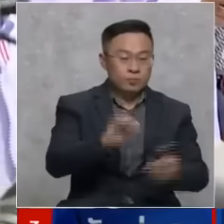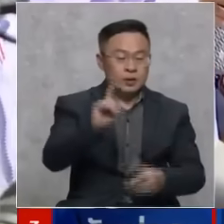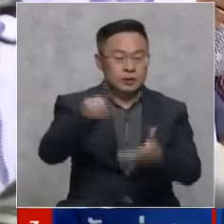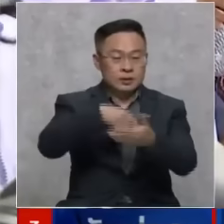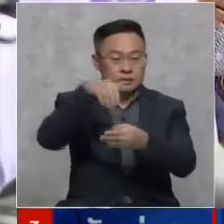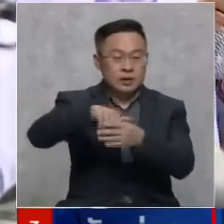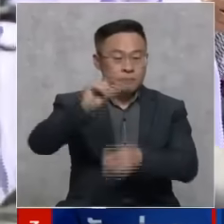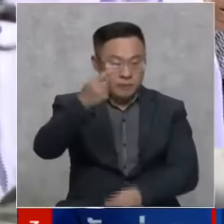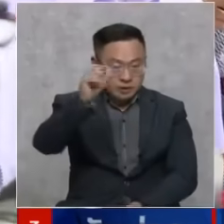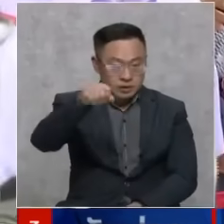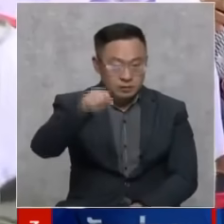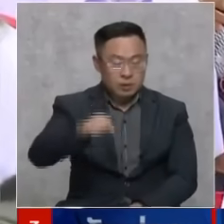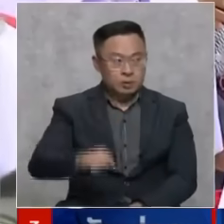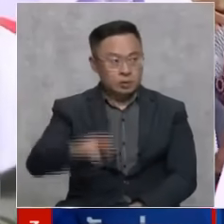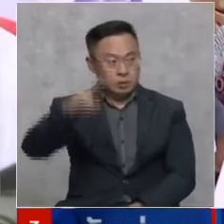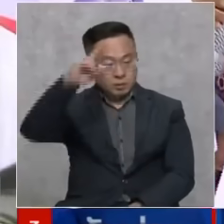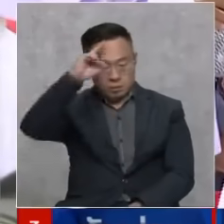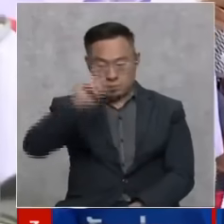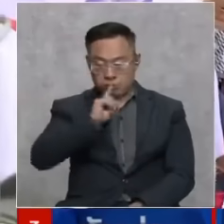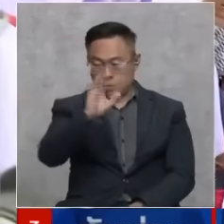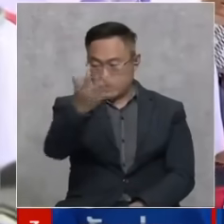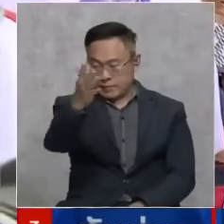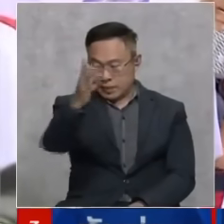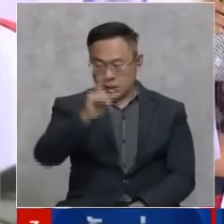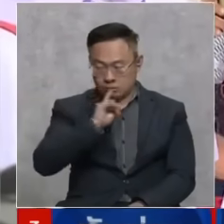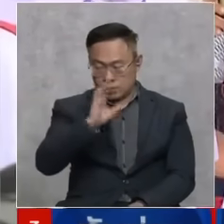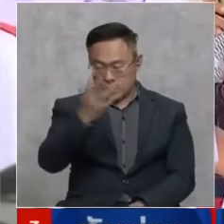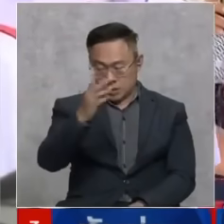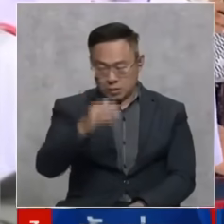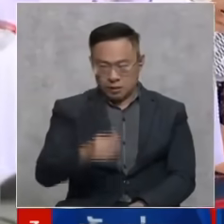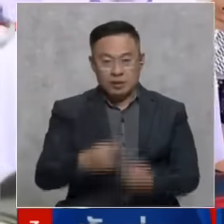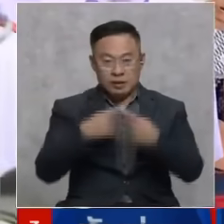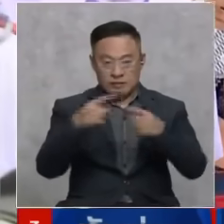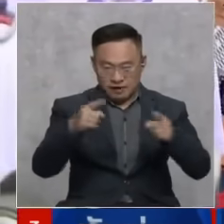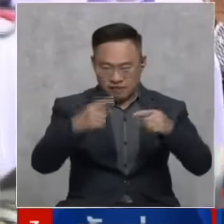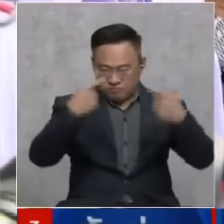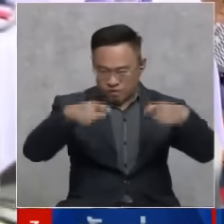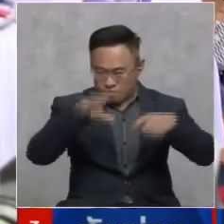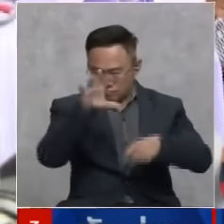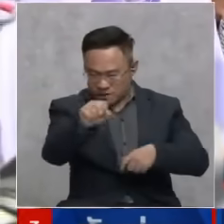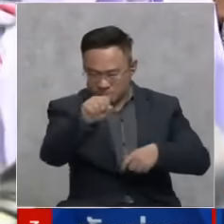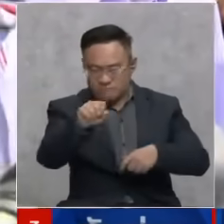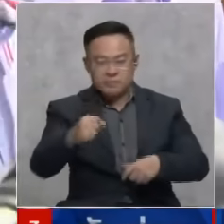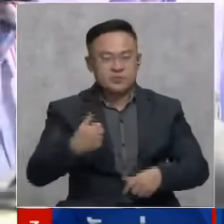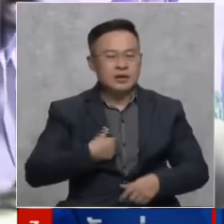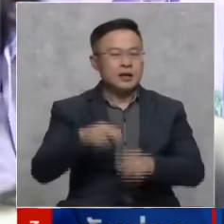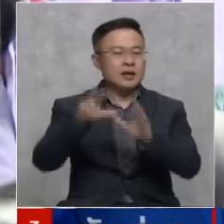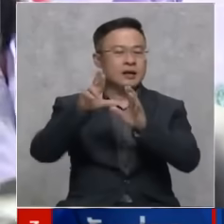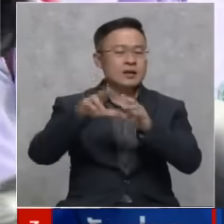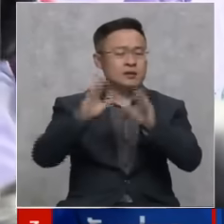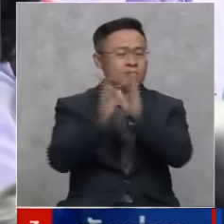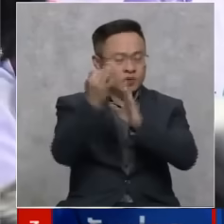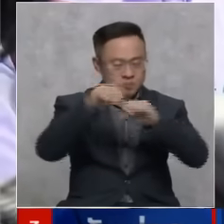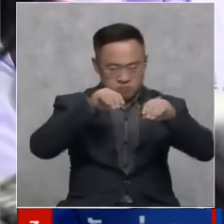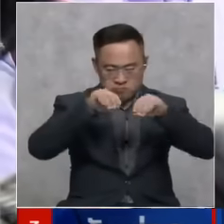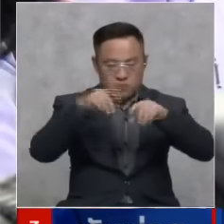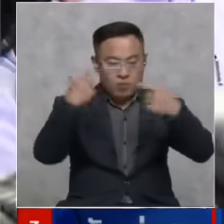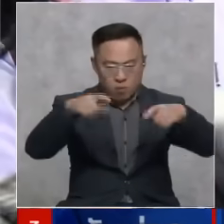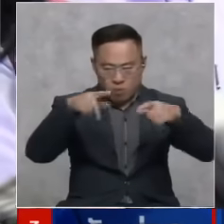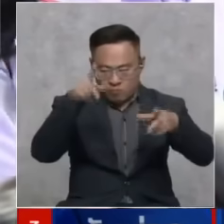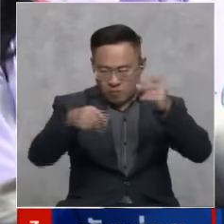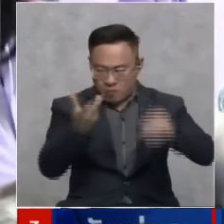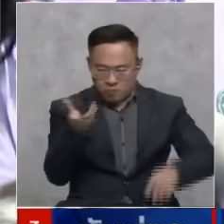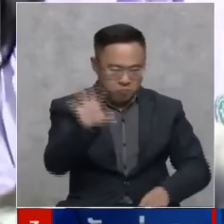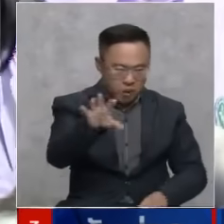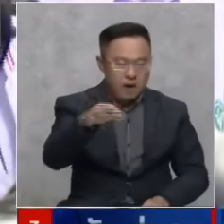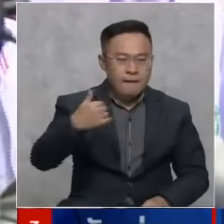คุณหมอจะประกาศแยกตัวจากพรรคก้าวไกลที่ระบุว่าหากทำรัฐธรรมนูญเสร็จก็จะคืนอำนาจให้กับประชาชนนะคะวันนี้คุณหมอ